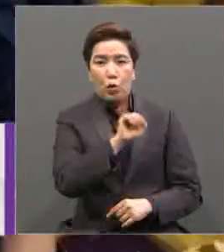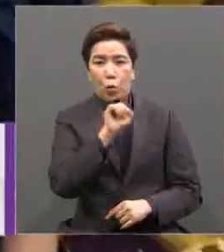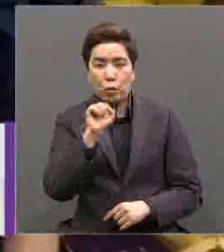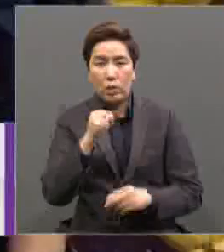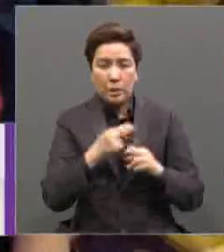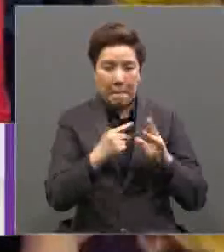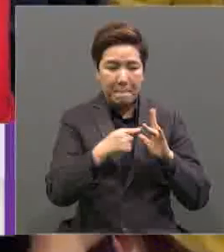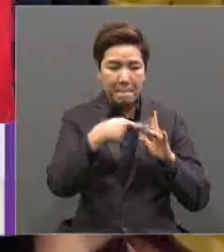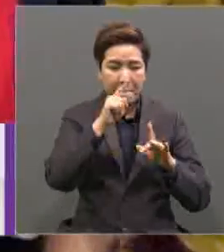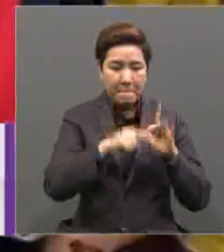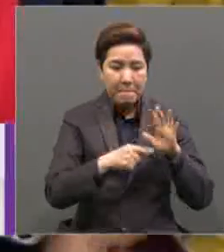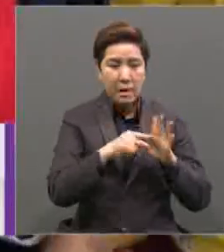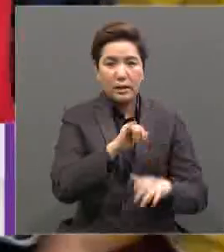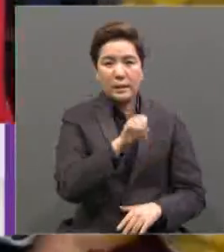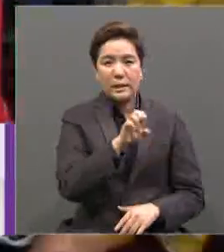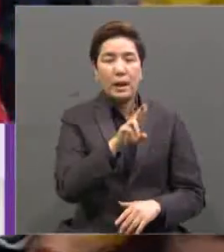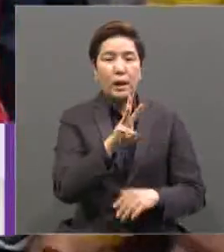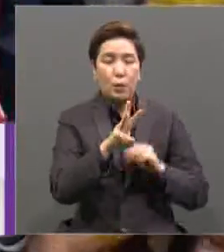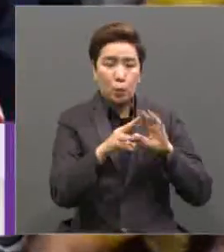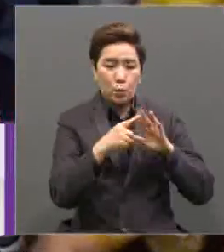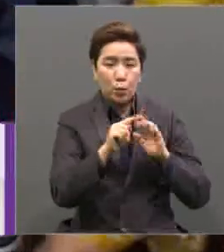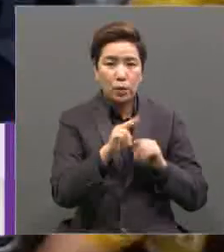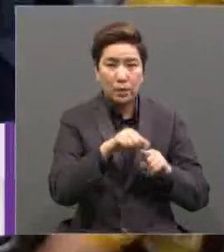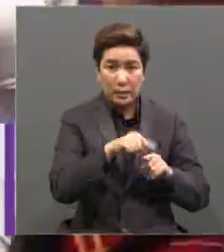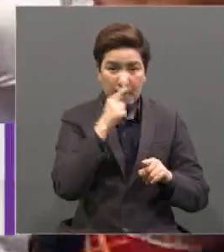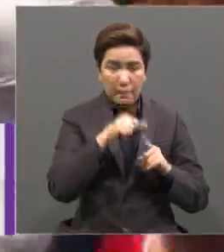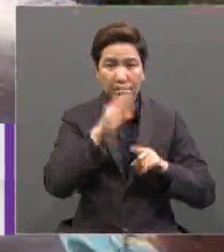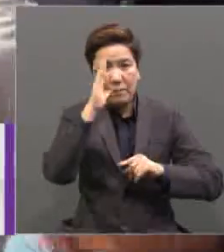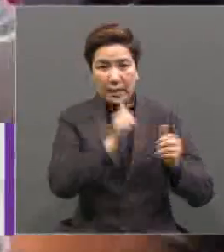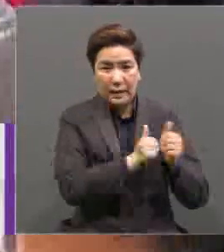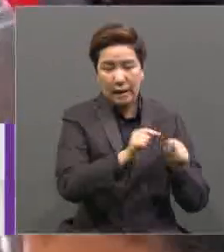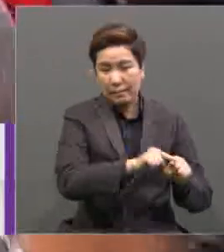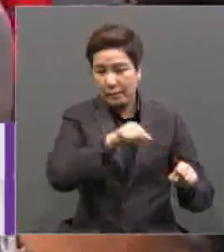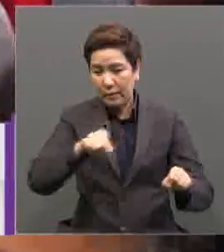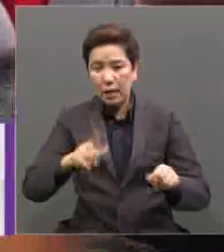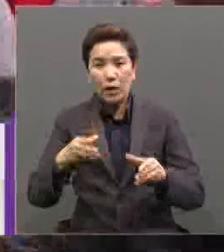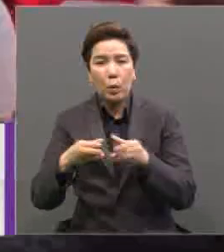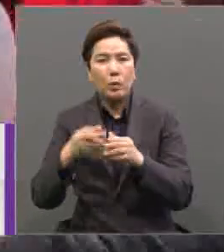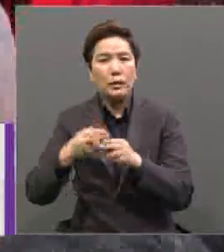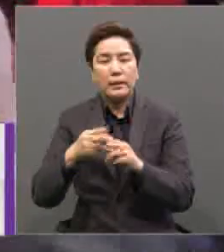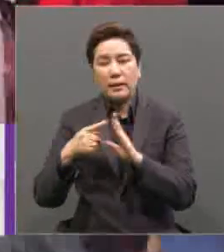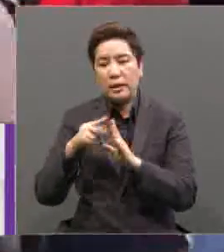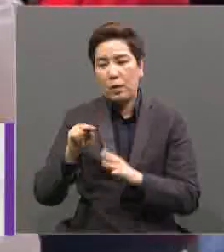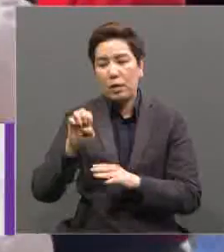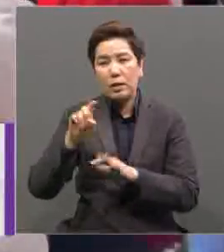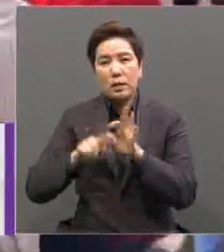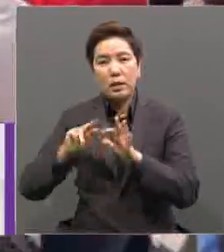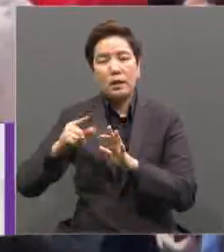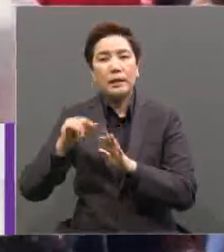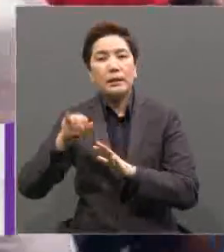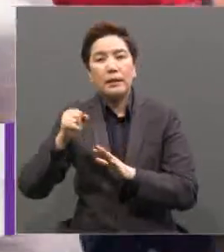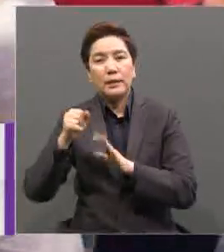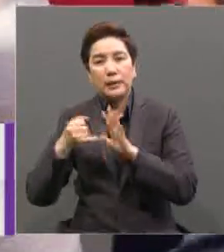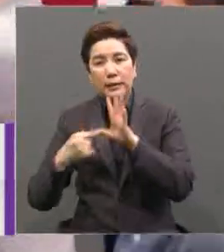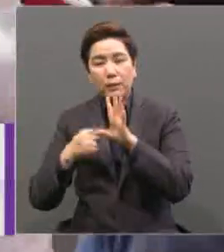ป้าค่ะนายจิรวุฒิในตระกูลสิงโตทองก็หาเสียงแข่งขันกันกับตระกูลเนื่องจำนงสสต้นสรวุ